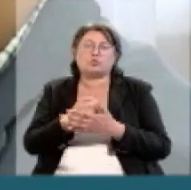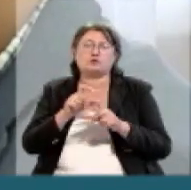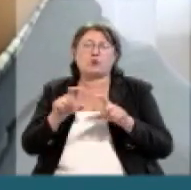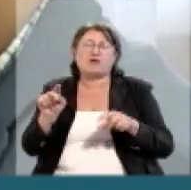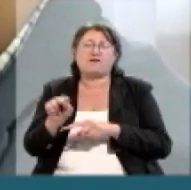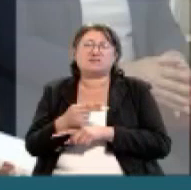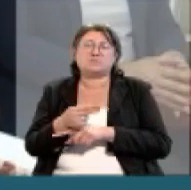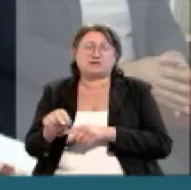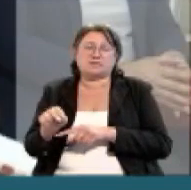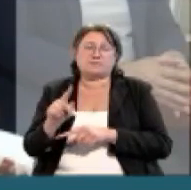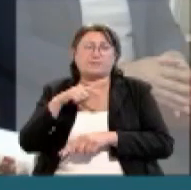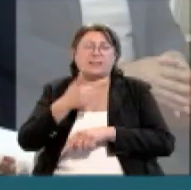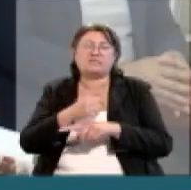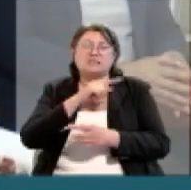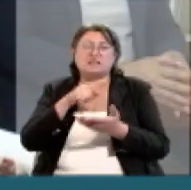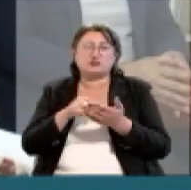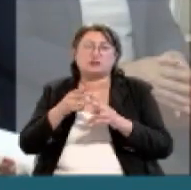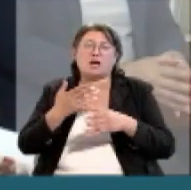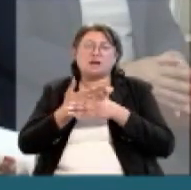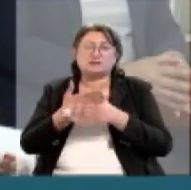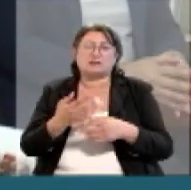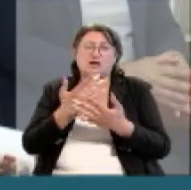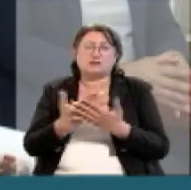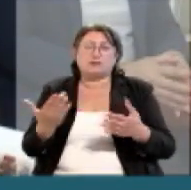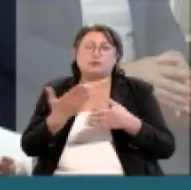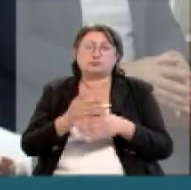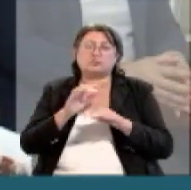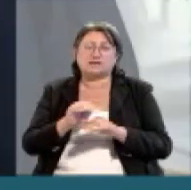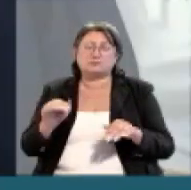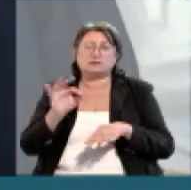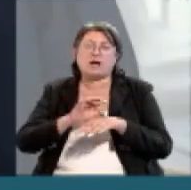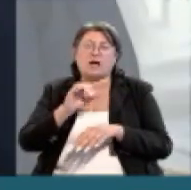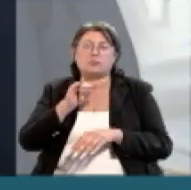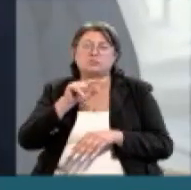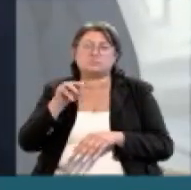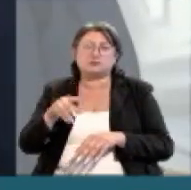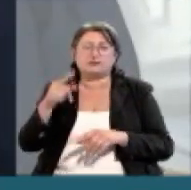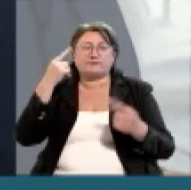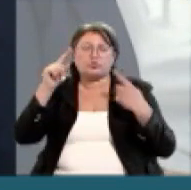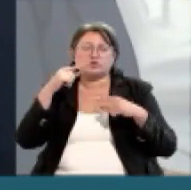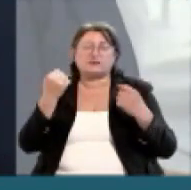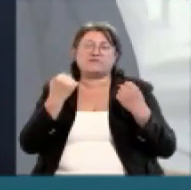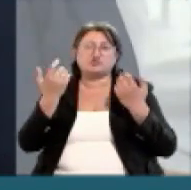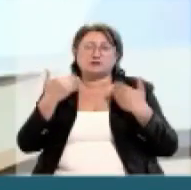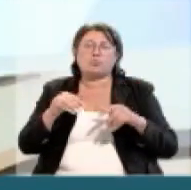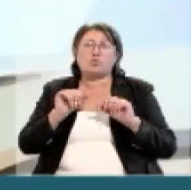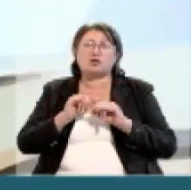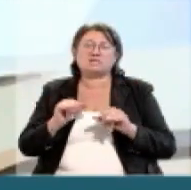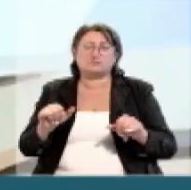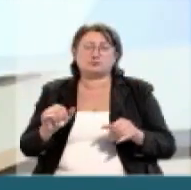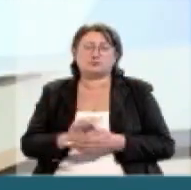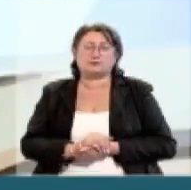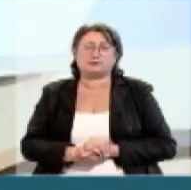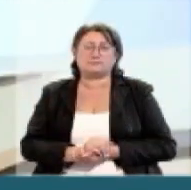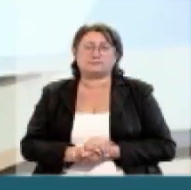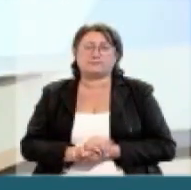Негізгі міндет аутизмі бар балаларға олардың шығармашылық, физикалық және интеллектуалдық дамуына жан-жақты көмек көрсету. Основной